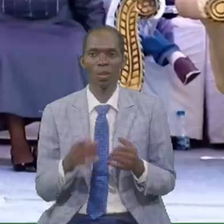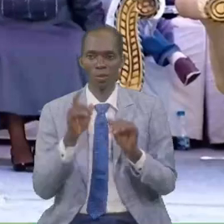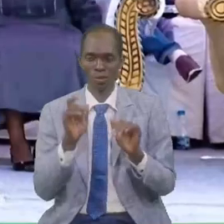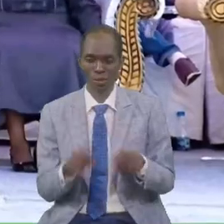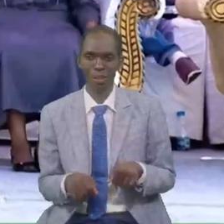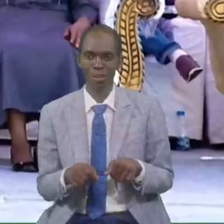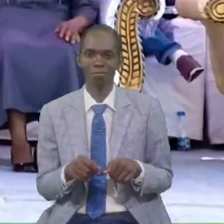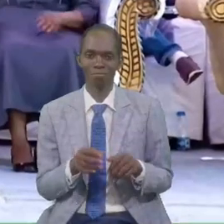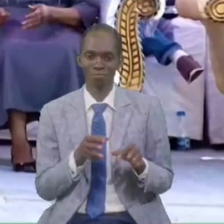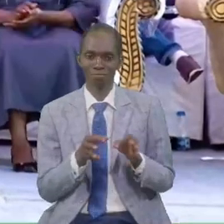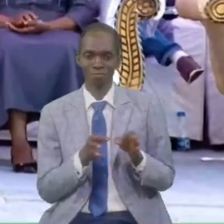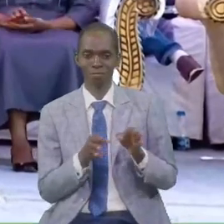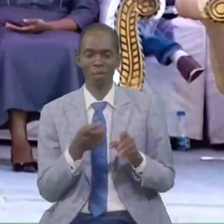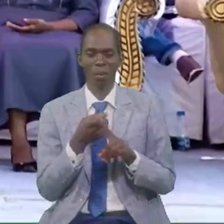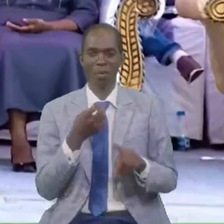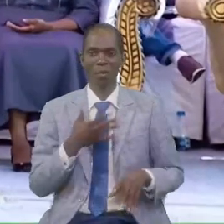Alors, voyons mon nom.